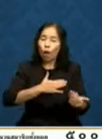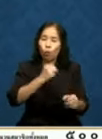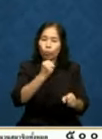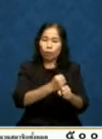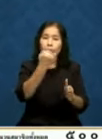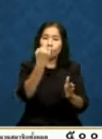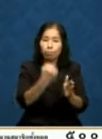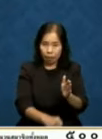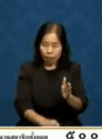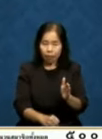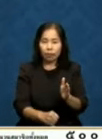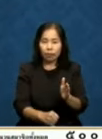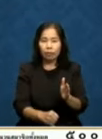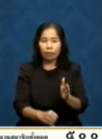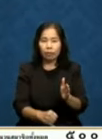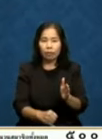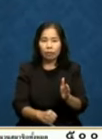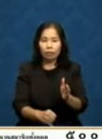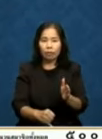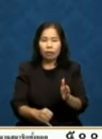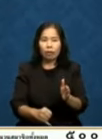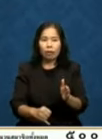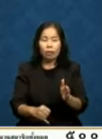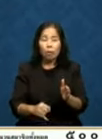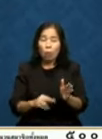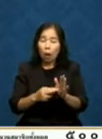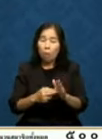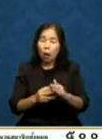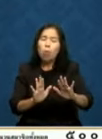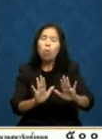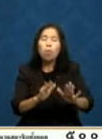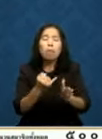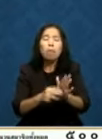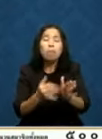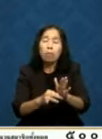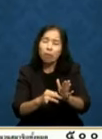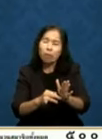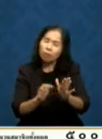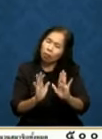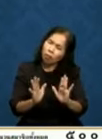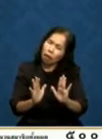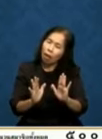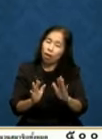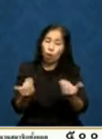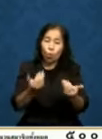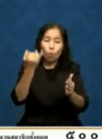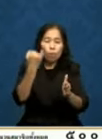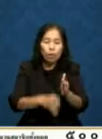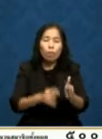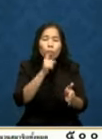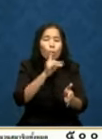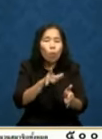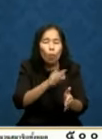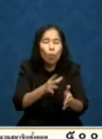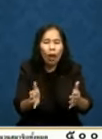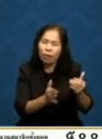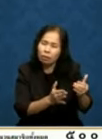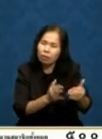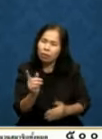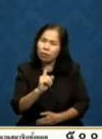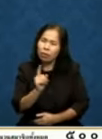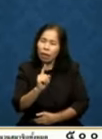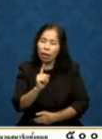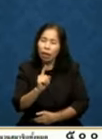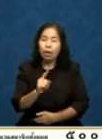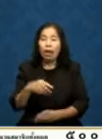ดพยายามที่จะปิดบังความบกพร่องของลูกๆเพื่อ